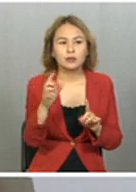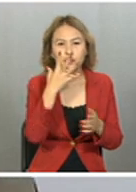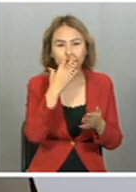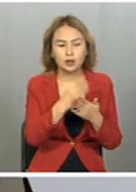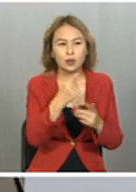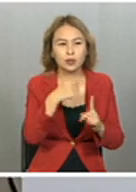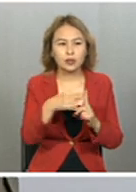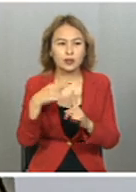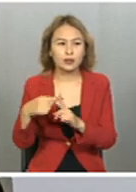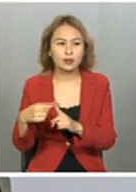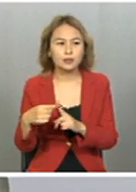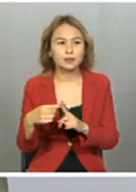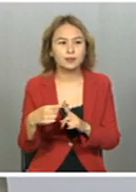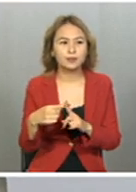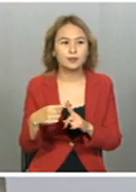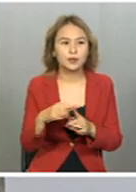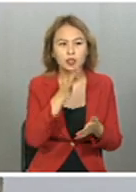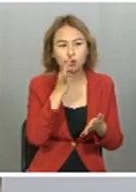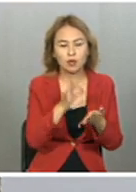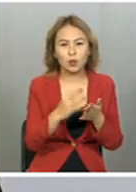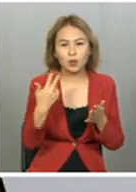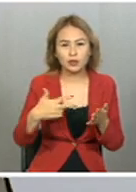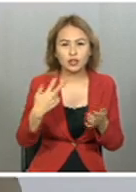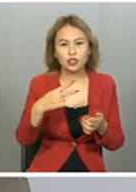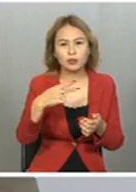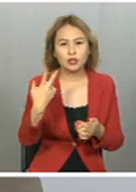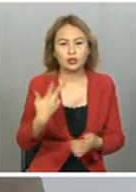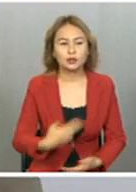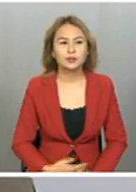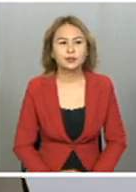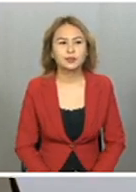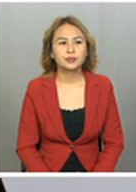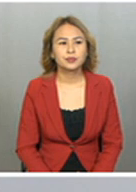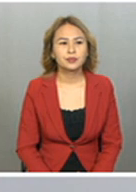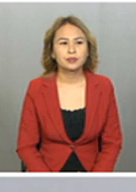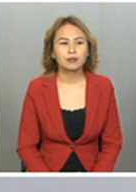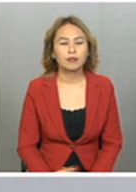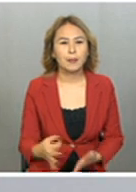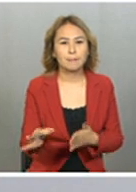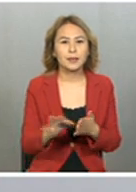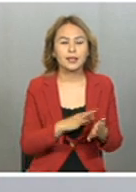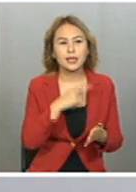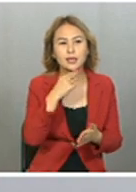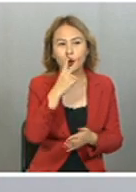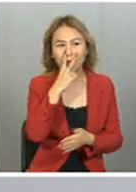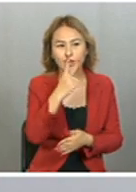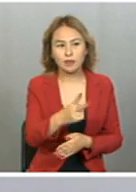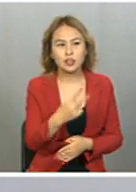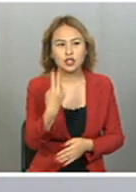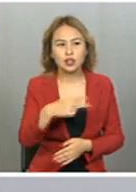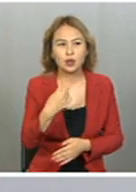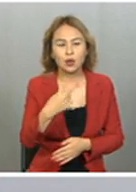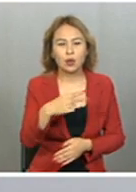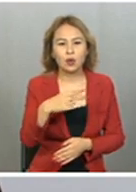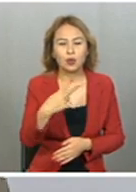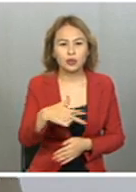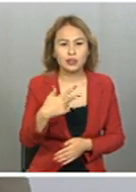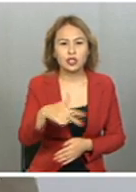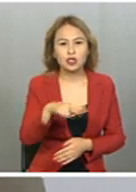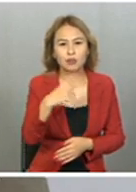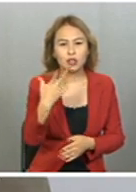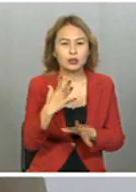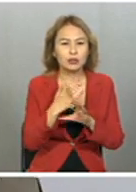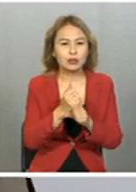қосайық. Сонда жауабы 30-дан 23. Бірден назар аударамыз, 30 бен 23 ешқандай санға